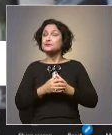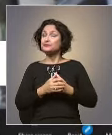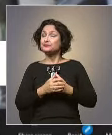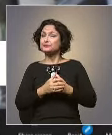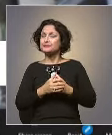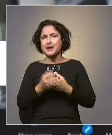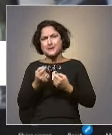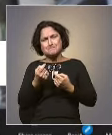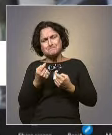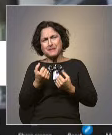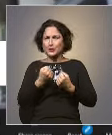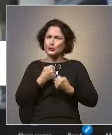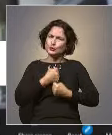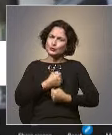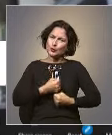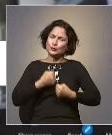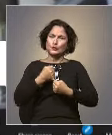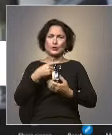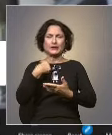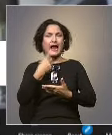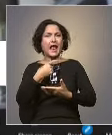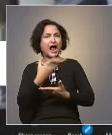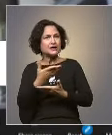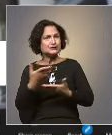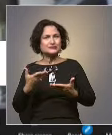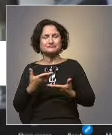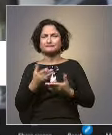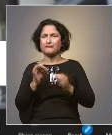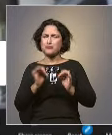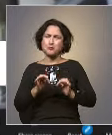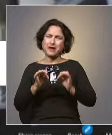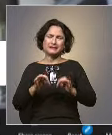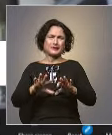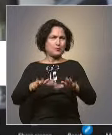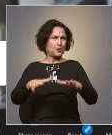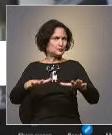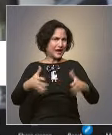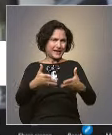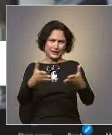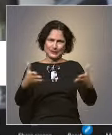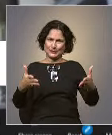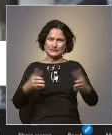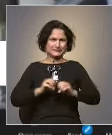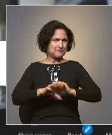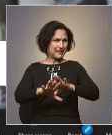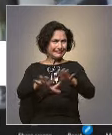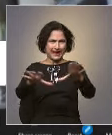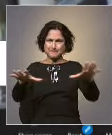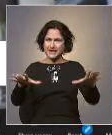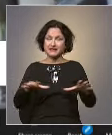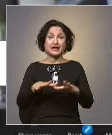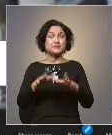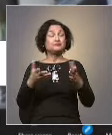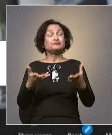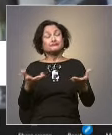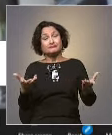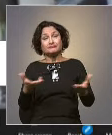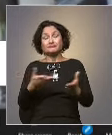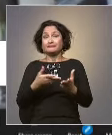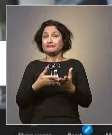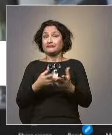Малко е трудно да се каже с оглед на усложнената обстановка в момента, но мога да кажа, че 2020